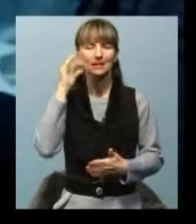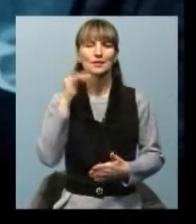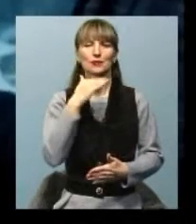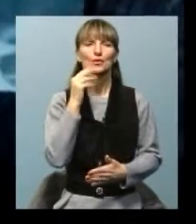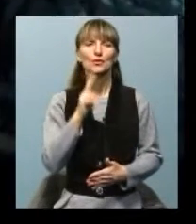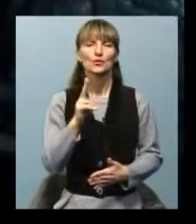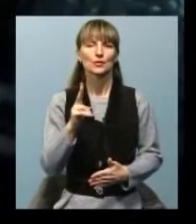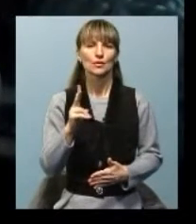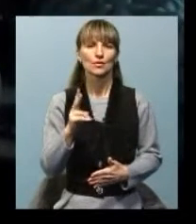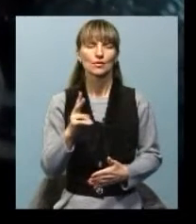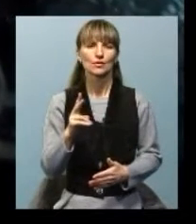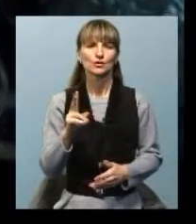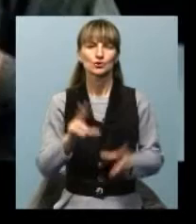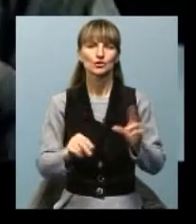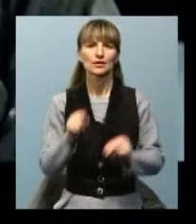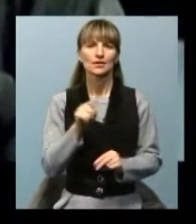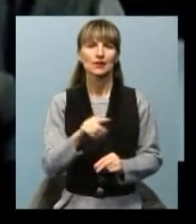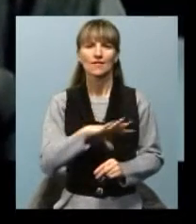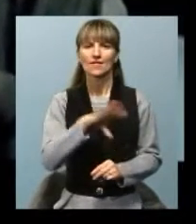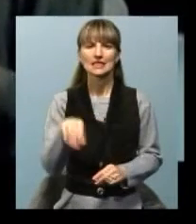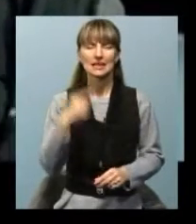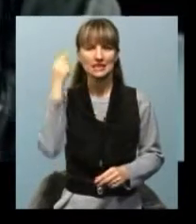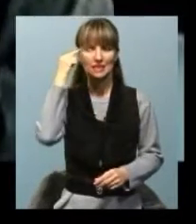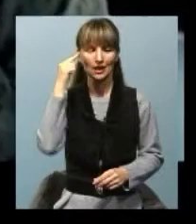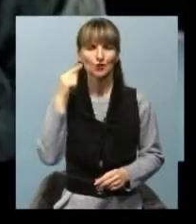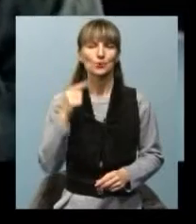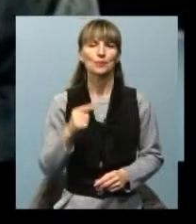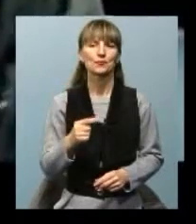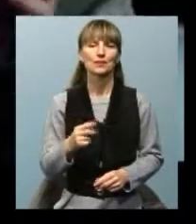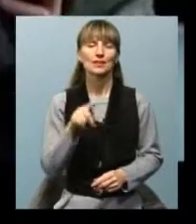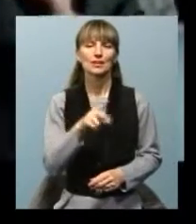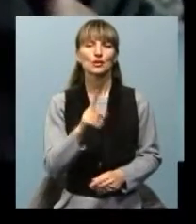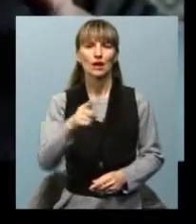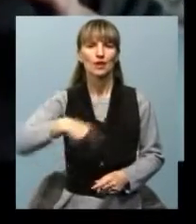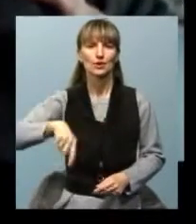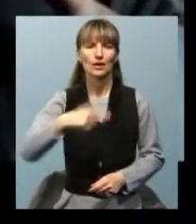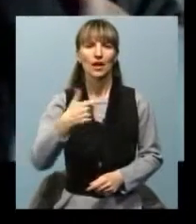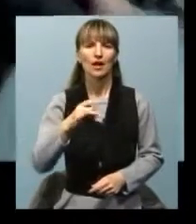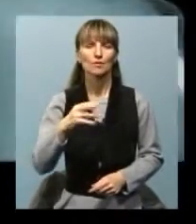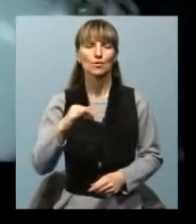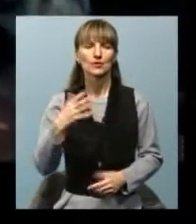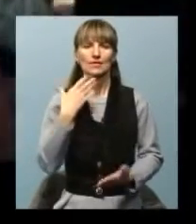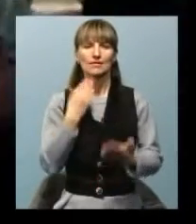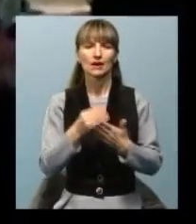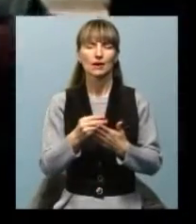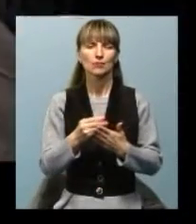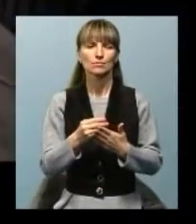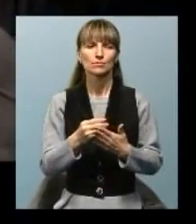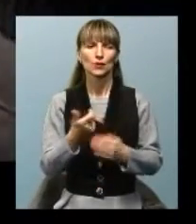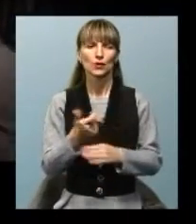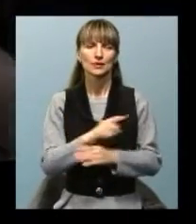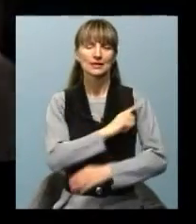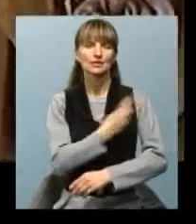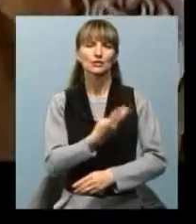хто небезпідставно вважає її всезнайкою. В очах тих, хто її оточує, Герміона зі своїм фанатичним прагненням до порядку